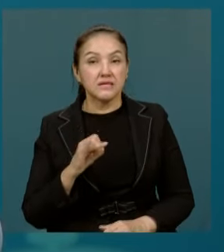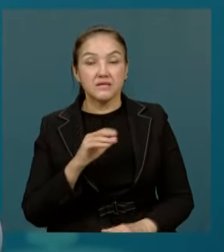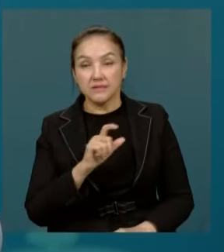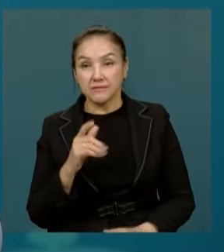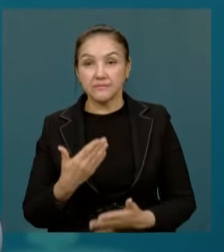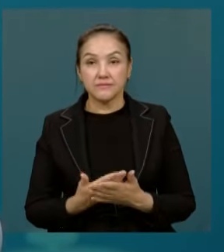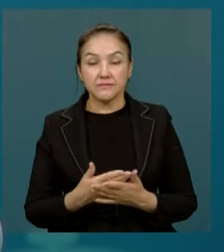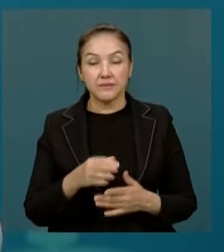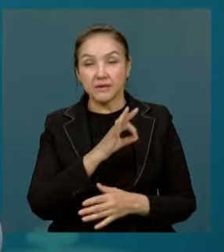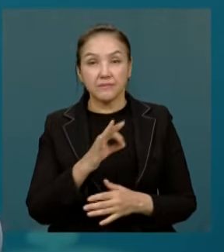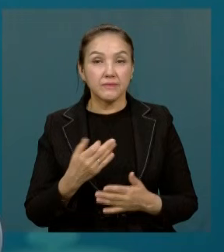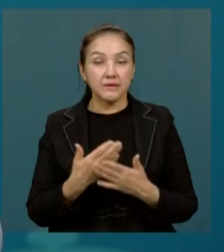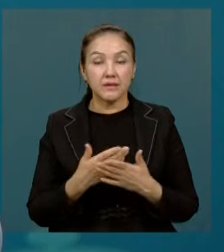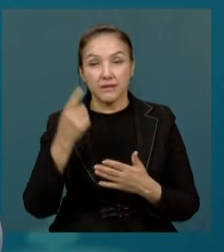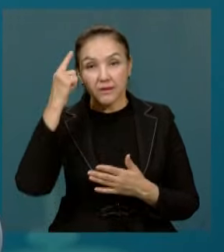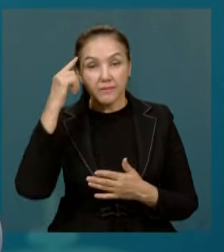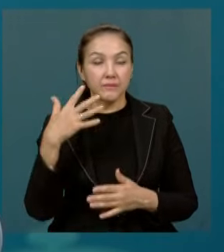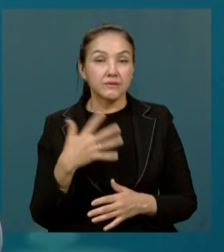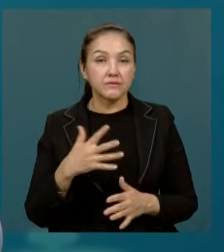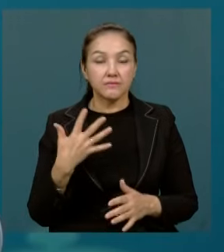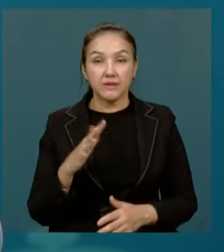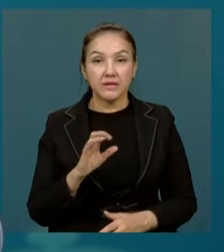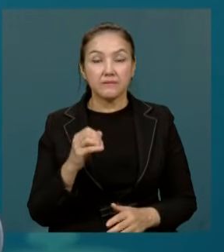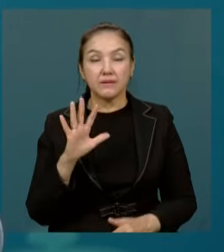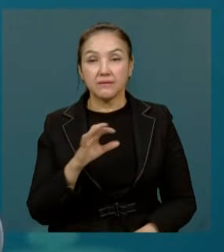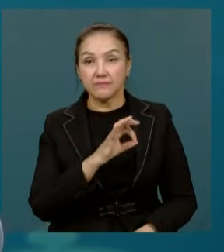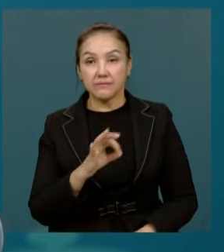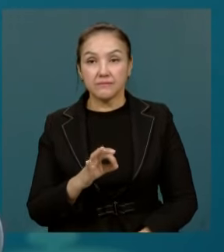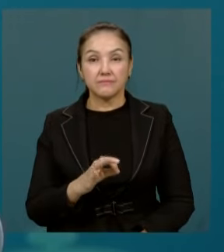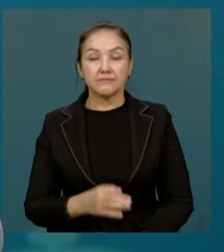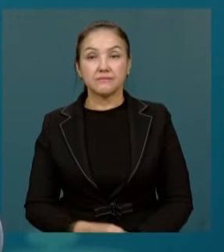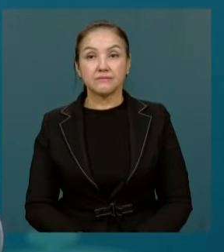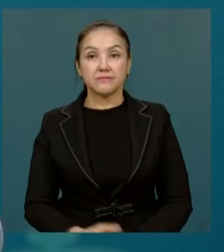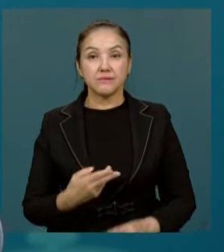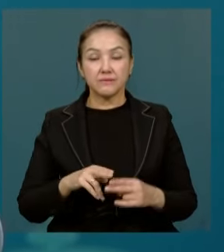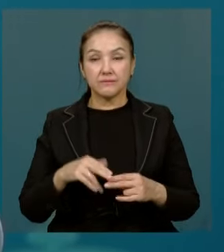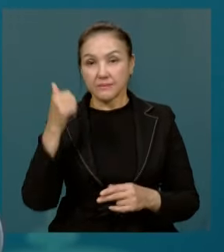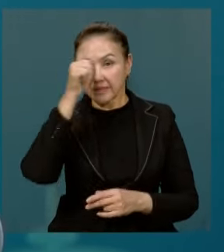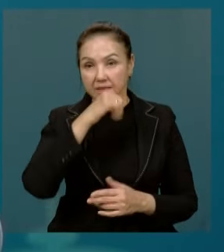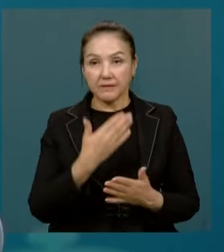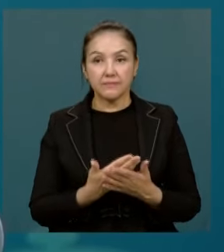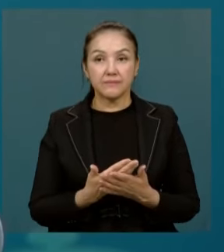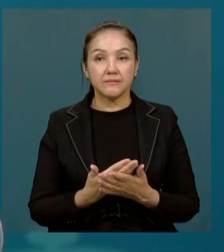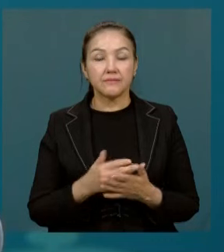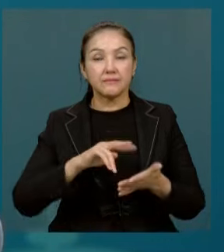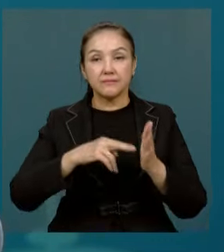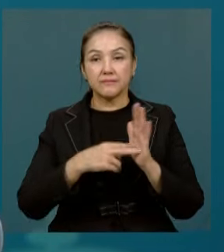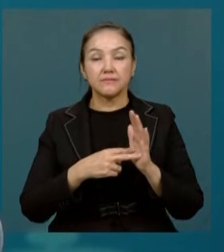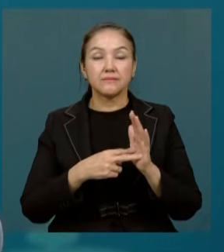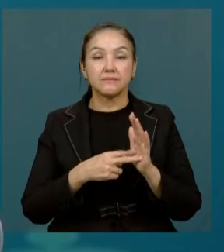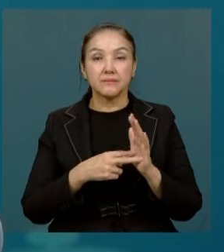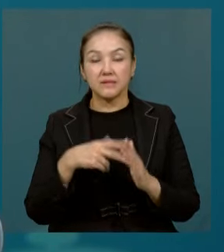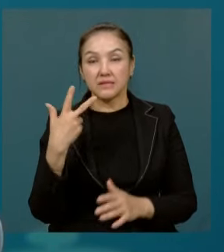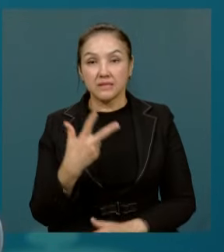соотношении если по населению считать 95,5 в этом в текущем году планируем